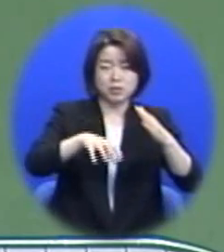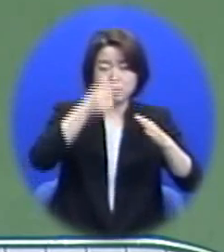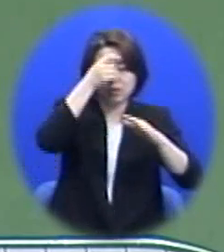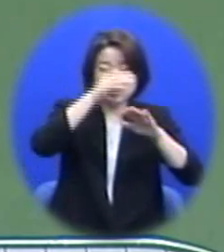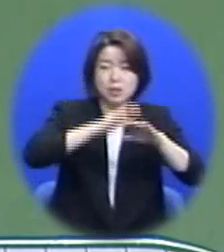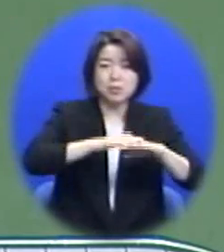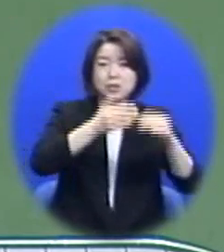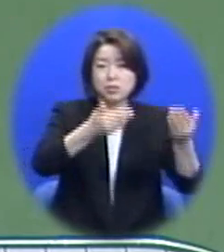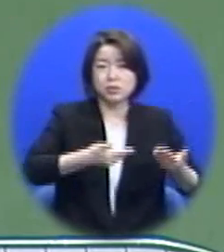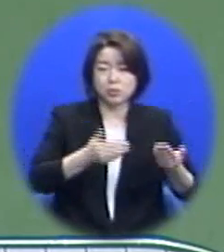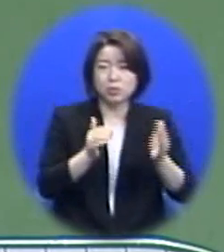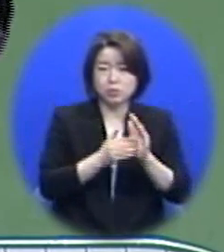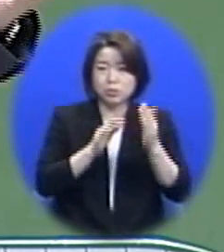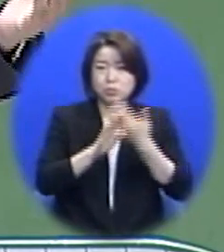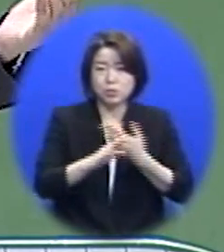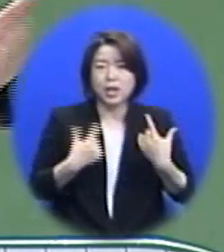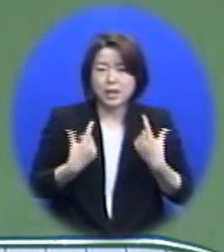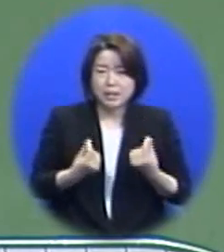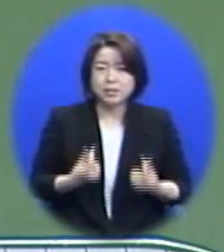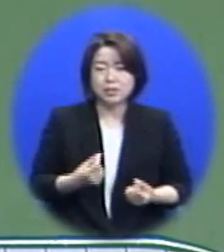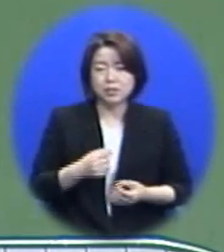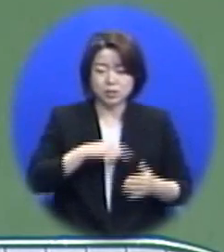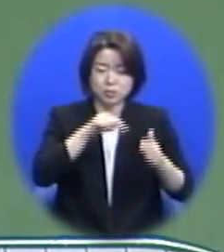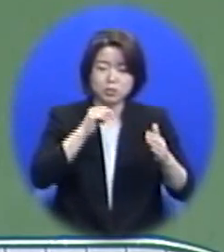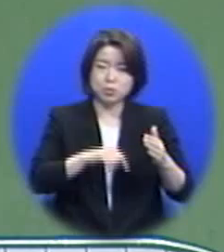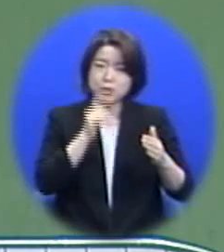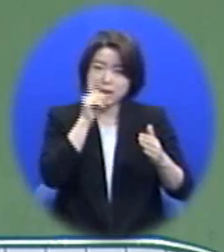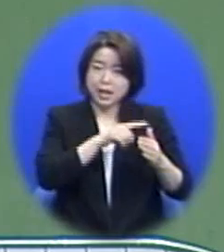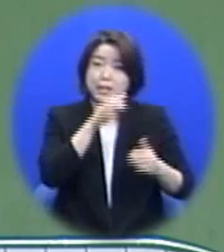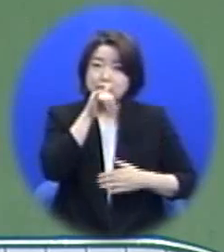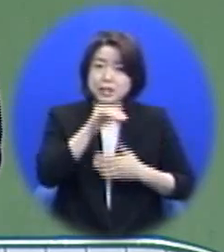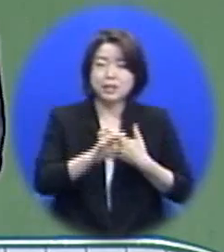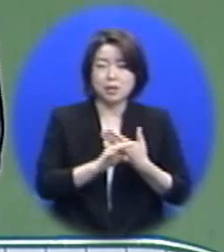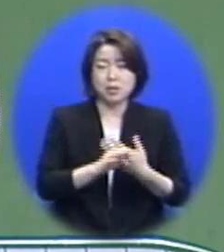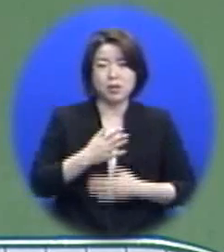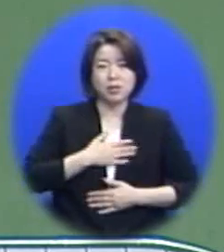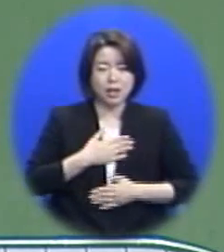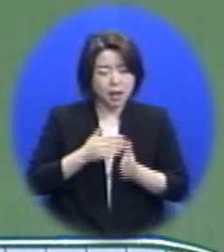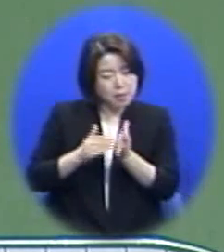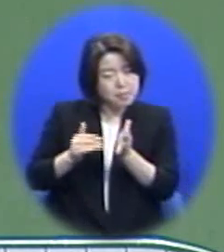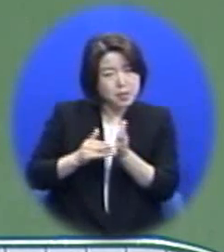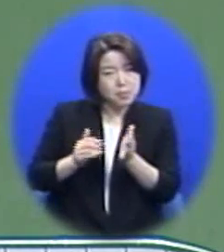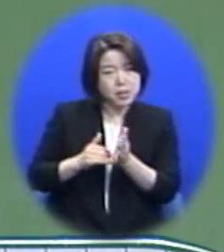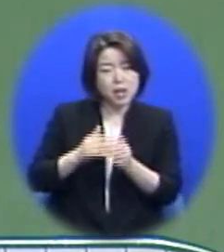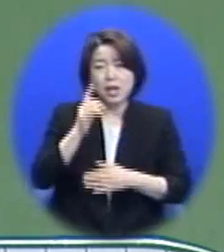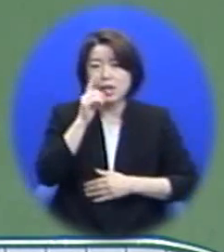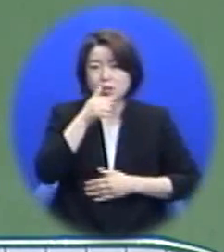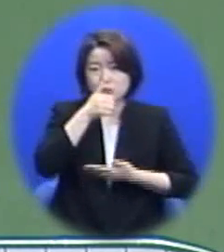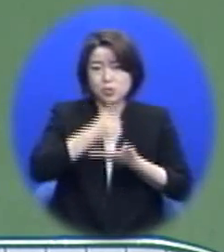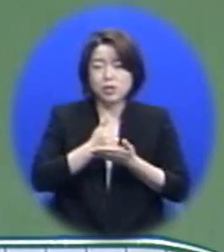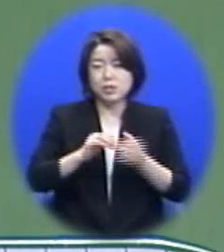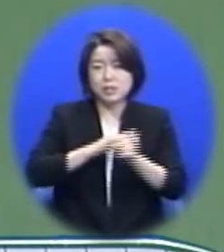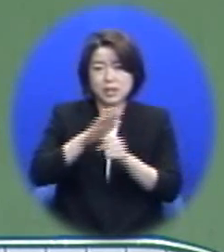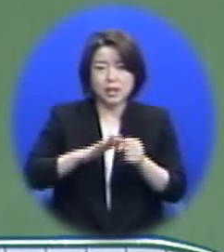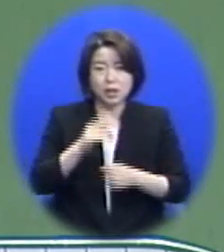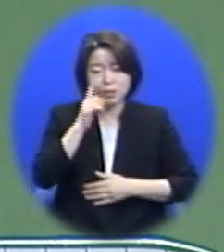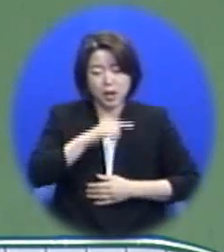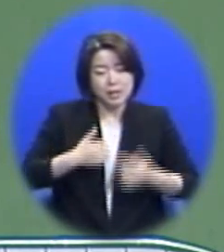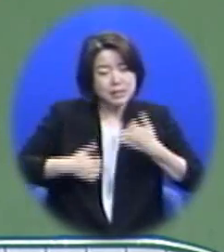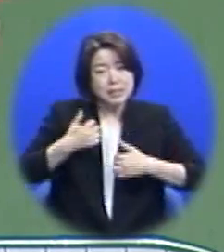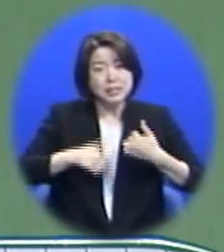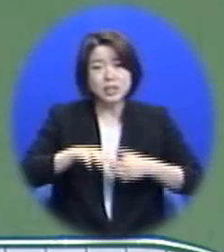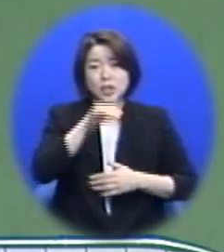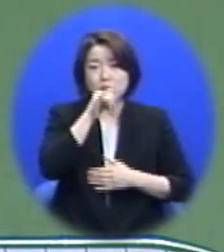끝나고 돌아가면서 여전히 우리 속에 악이 있다면 내가 은근히 죄를 사랑하고 악을 즐기고 있다면